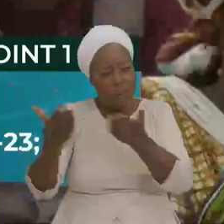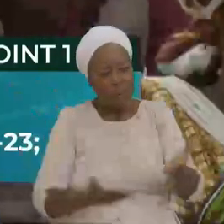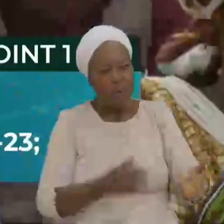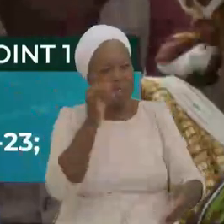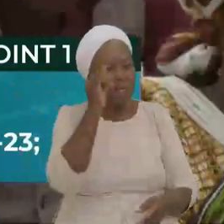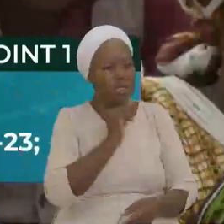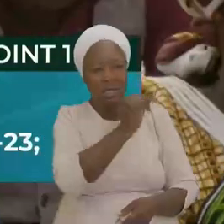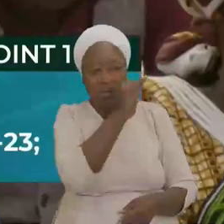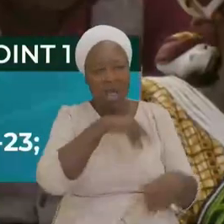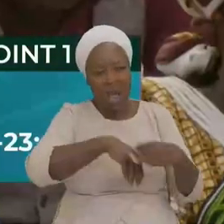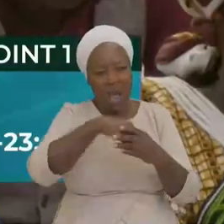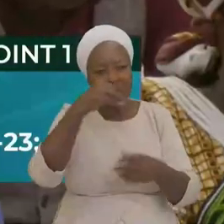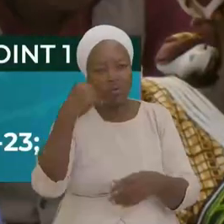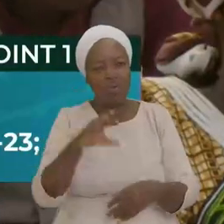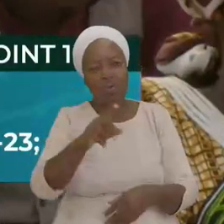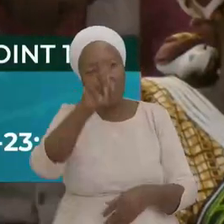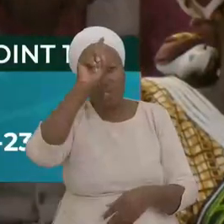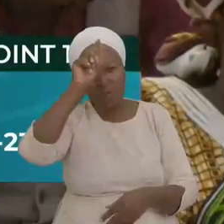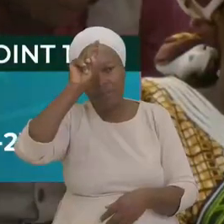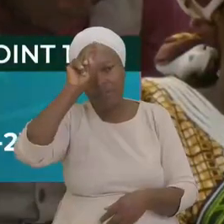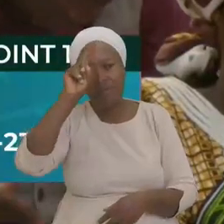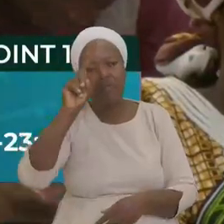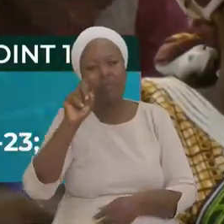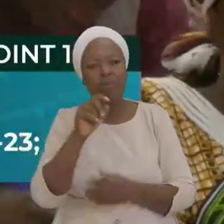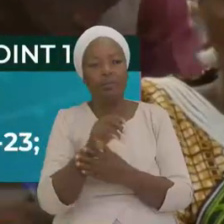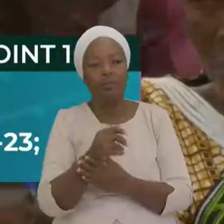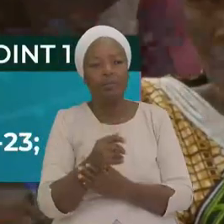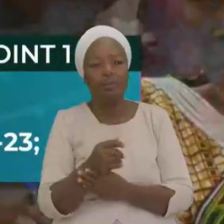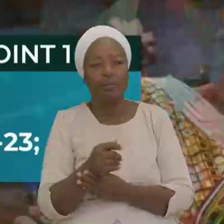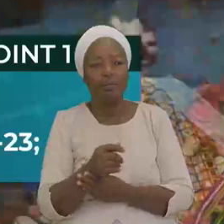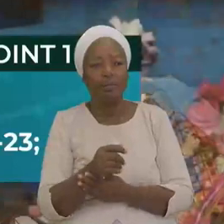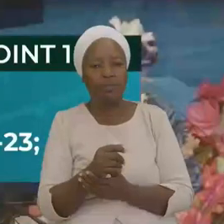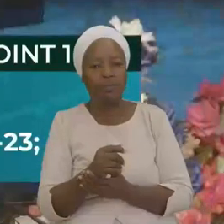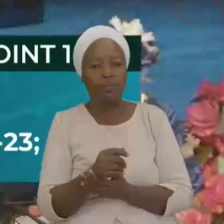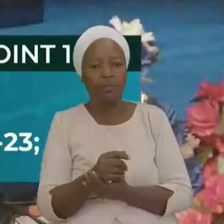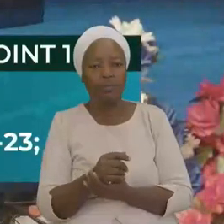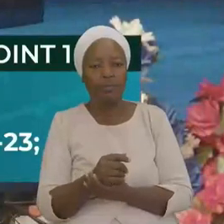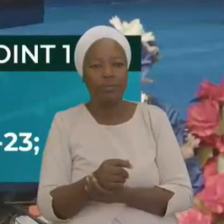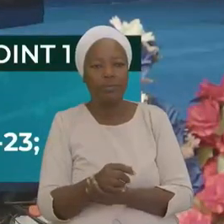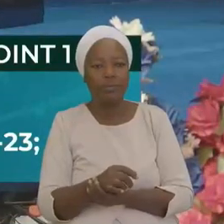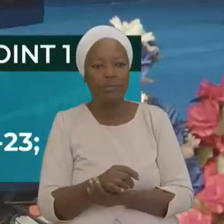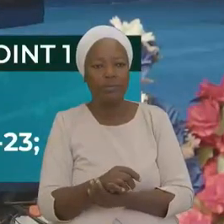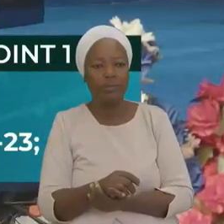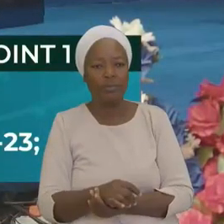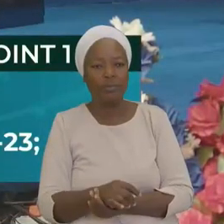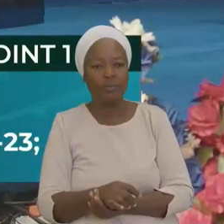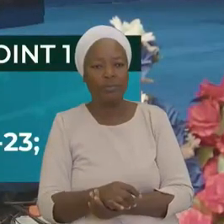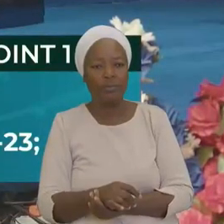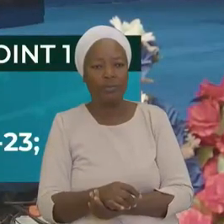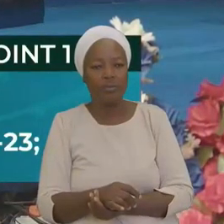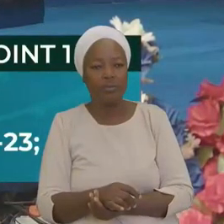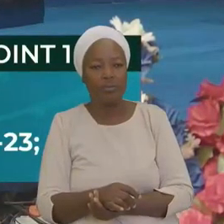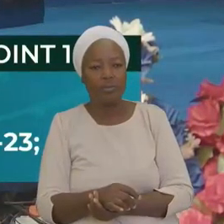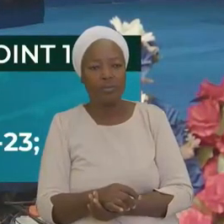Pas, verset 14, lui, c'est quand? Pas un prophète, l'Éternel fit monter Israël hors d'Égypte.